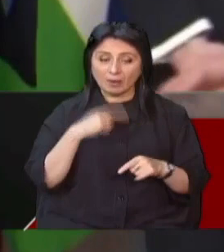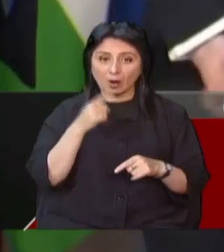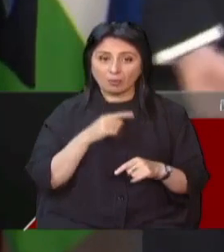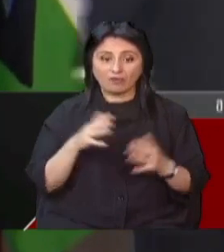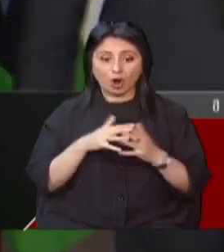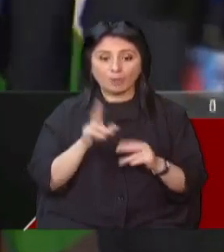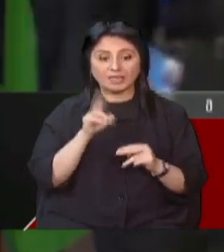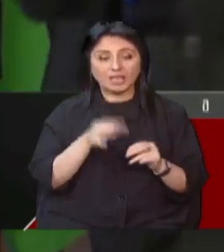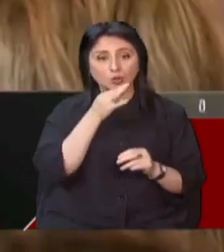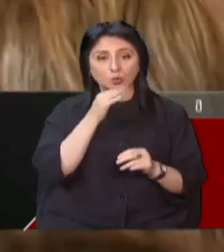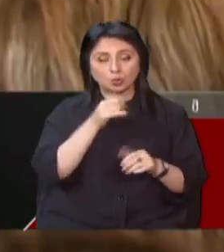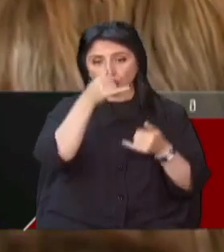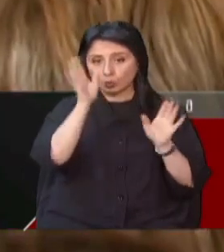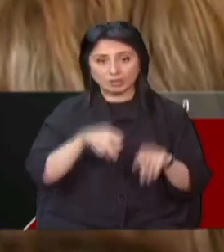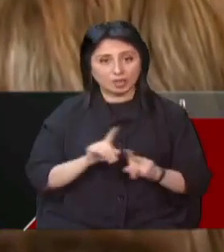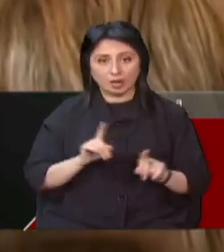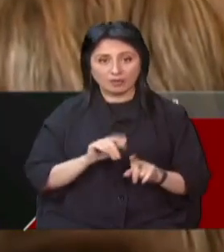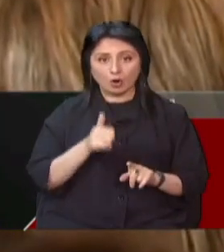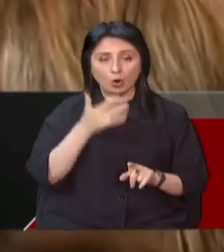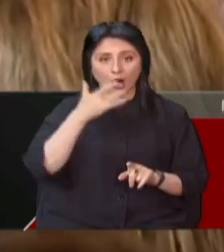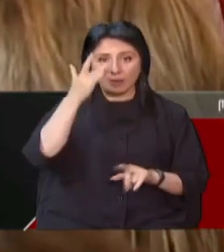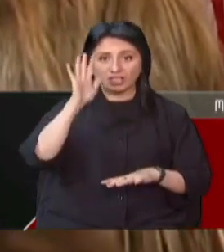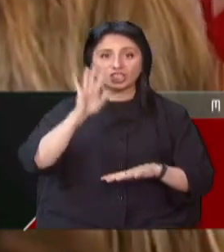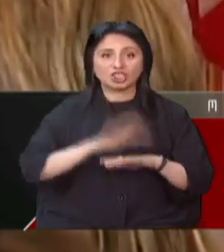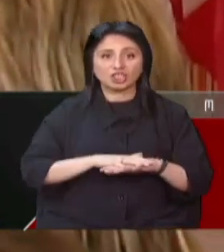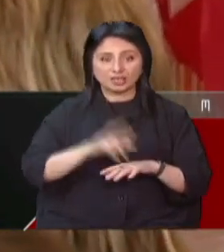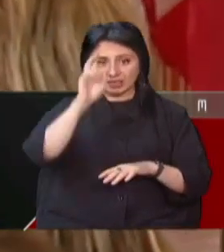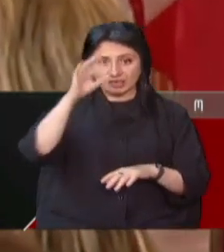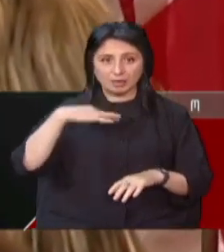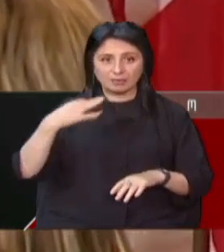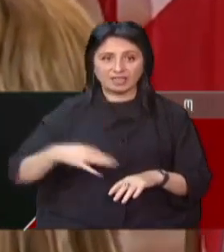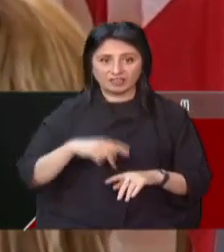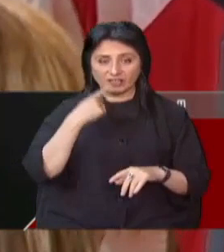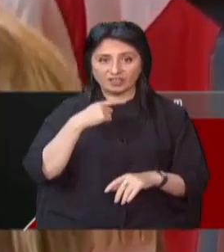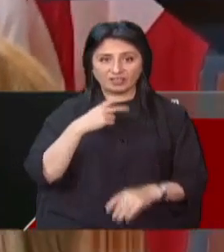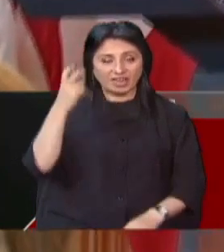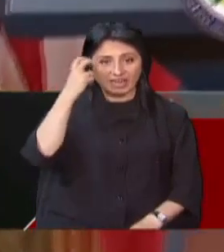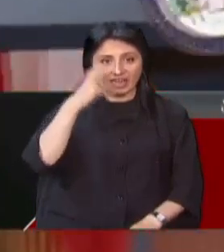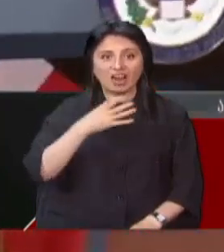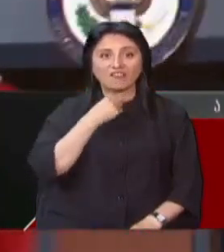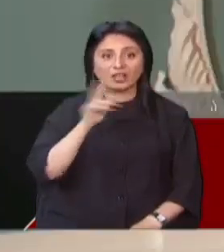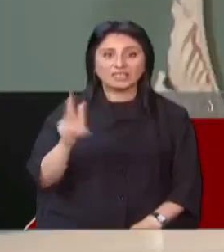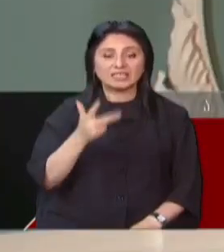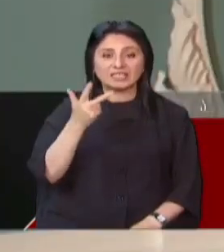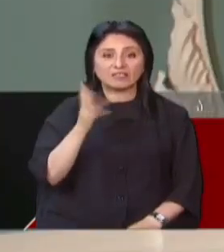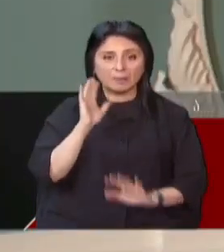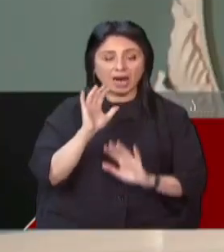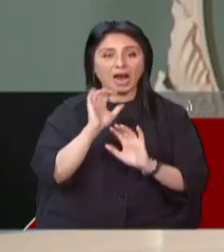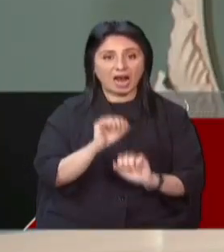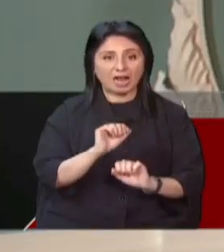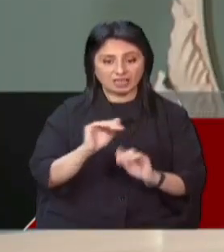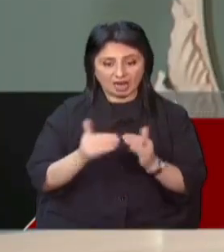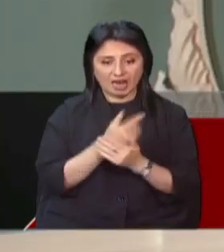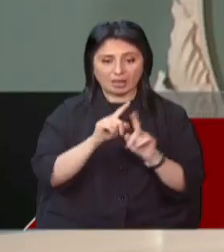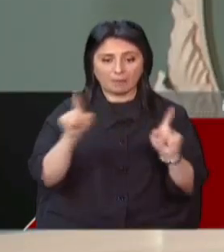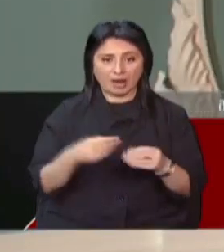რომ ომის დასრულებამდე ეს შეუძლებელია. როგორც ამერიკის შეერთებული შტატების სახელმწიფო მდივანმა თქვა, კიევი ვილნიუსის სამიძე მხარდაჭერის